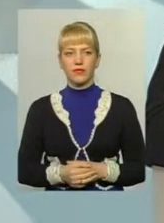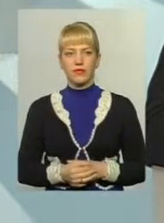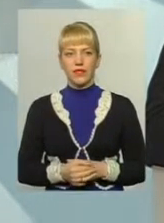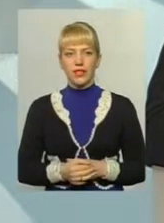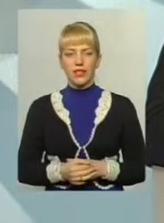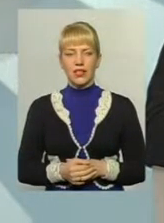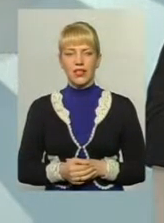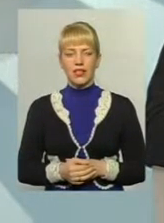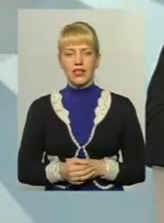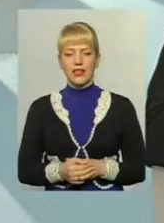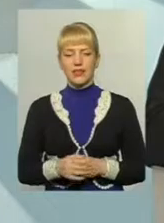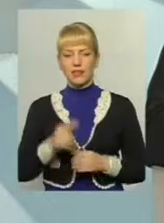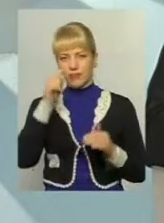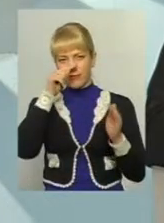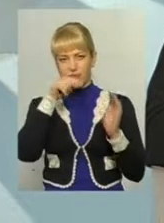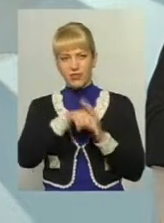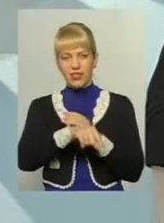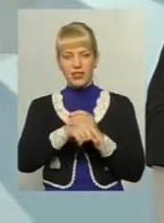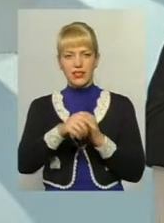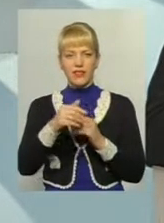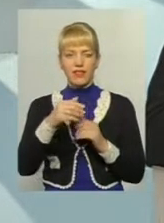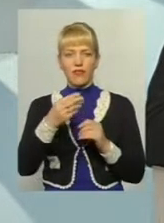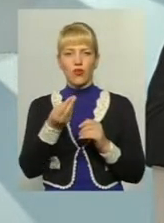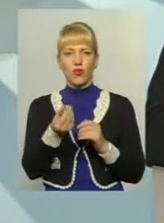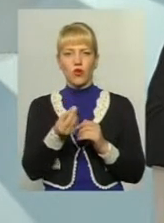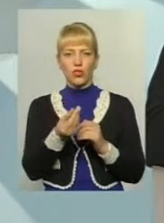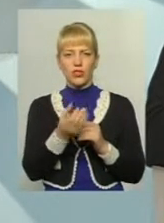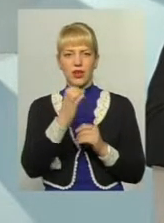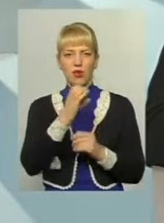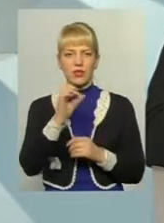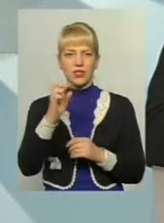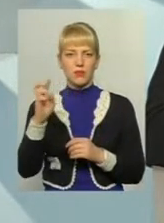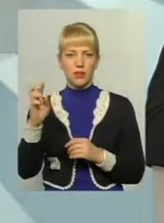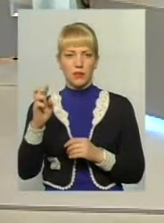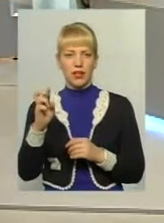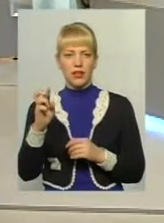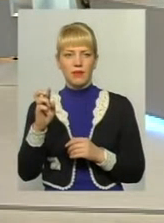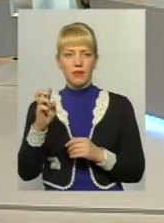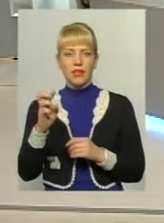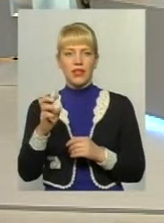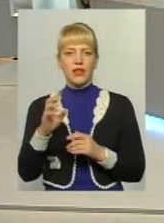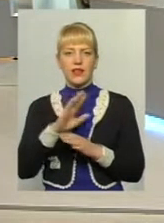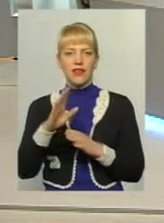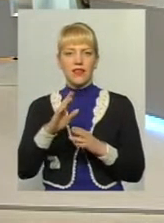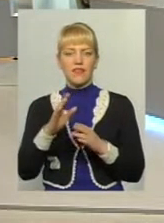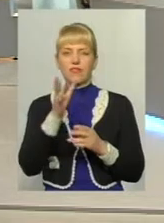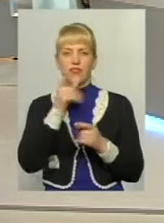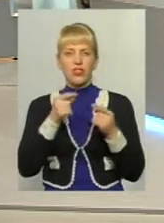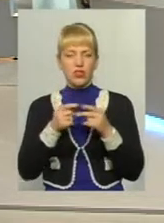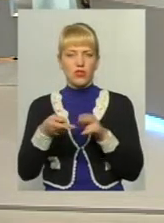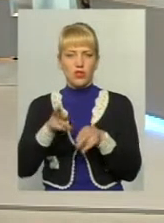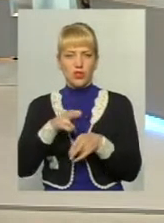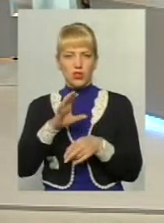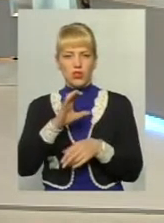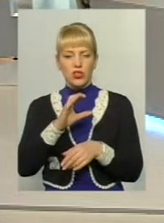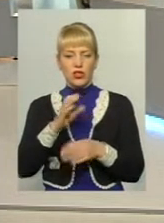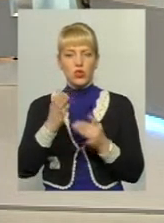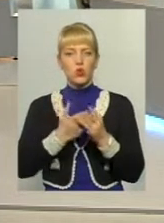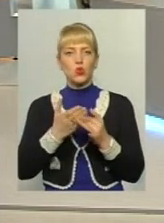вони можуть розраховувати на те, що певна частина цієї суми щомісяця буде йти на відшкодування, на погашення кредиту. Але коли